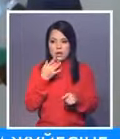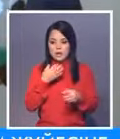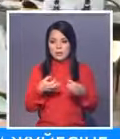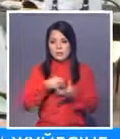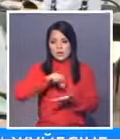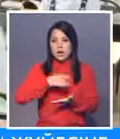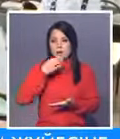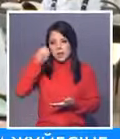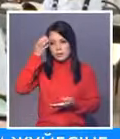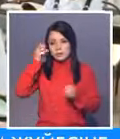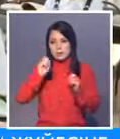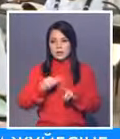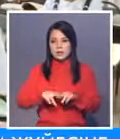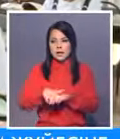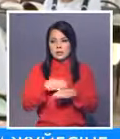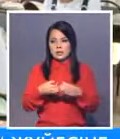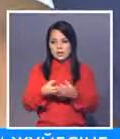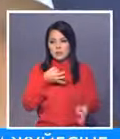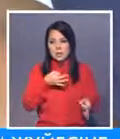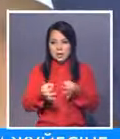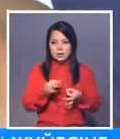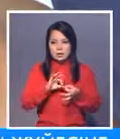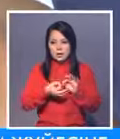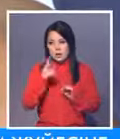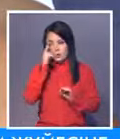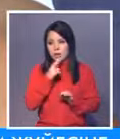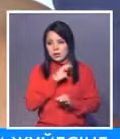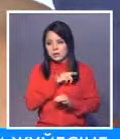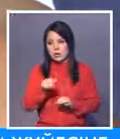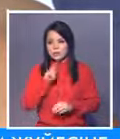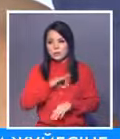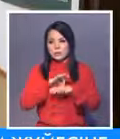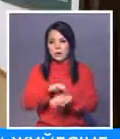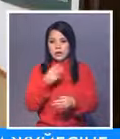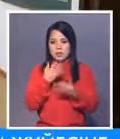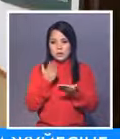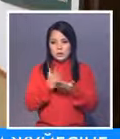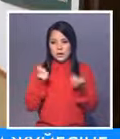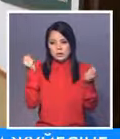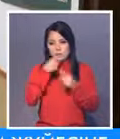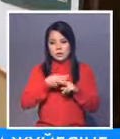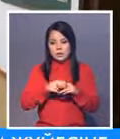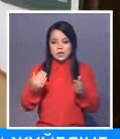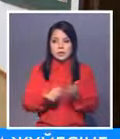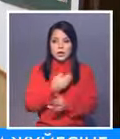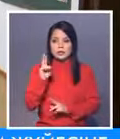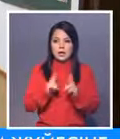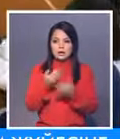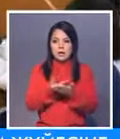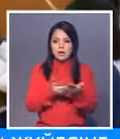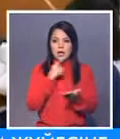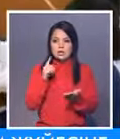білім академиясының мамандары жергілікті әдіскерлермен бірлесіп 2 ай жұмыс істеді. Айырмашылықтарды анықтады. Соның негізінде жаңа әдістемелік құралдар